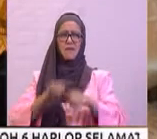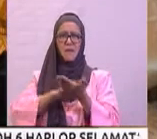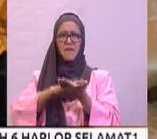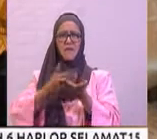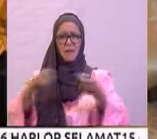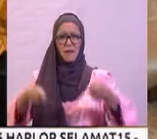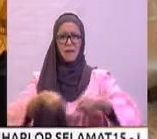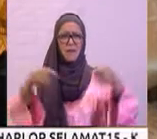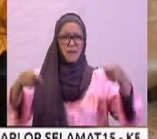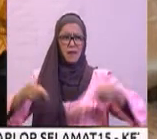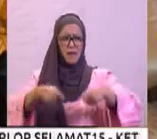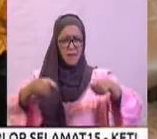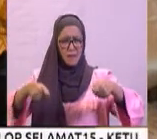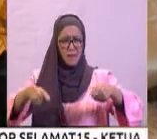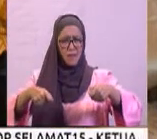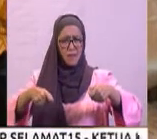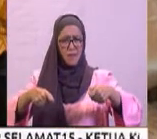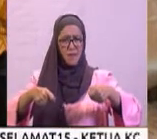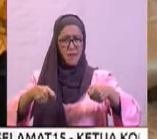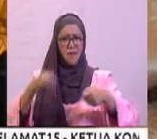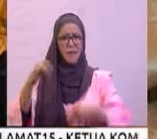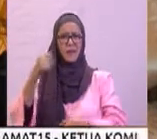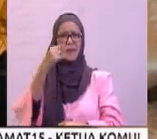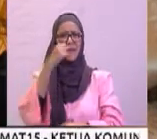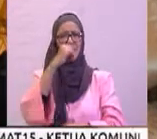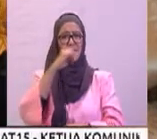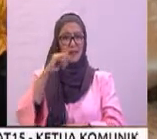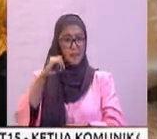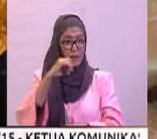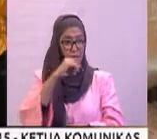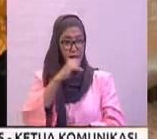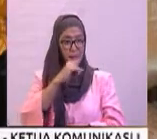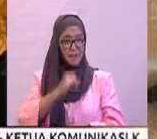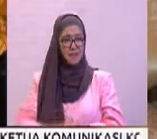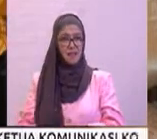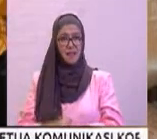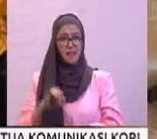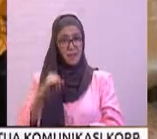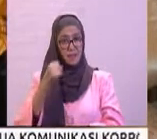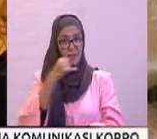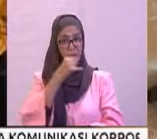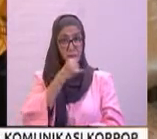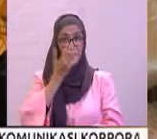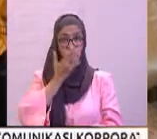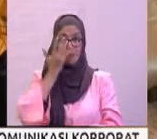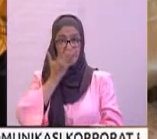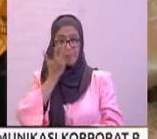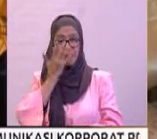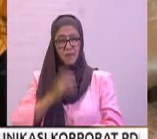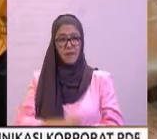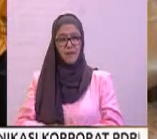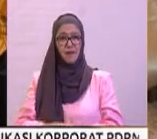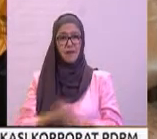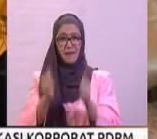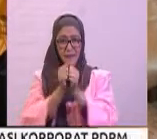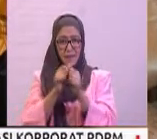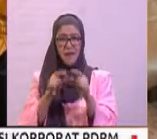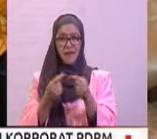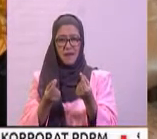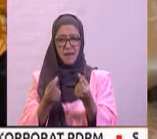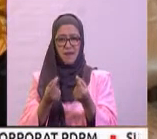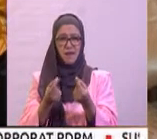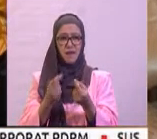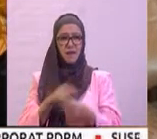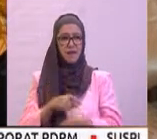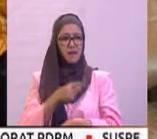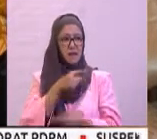ni ikan bilis. Ikan bilis sambal? Ikan bilis sambal. Yang kacang. Kalau kuih